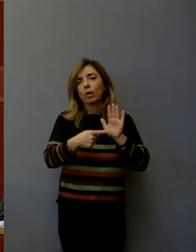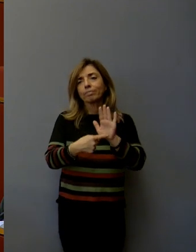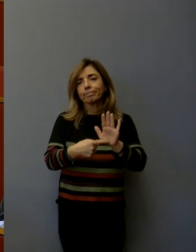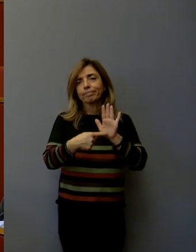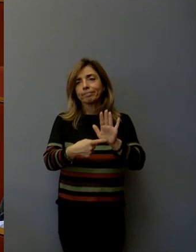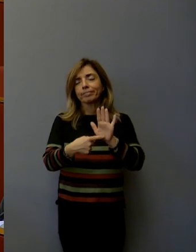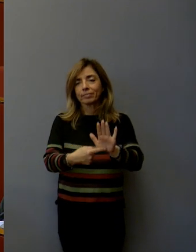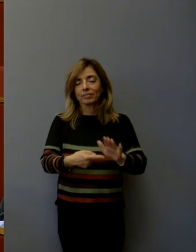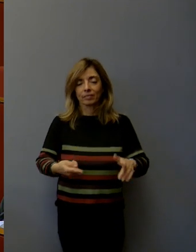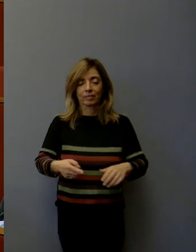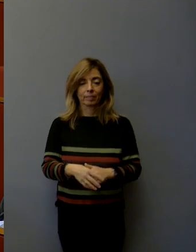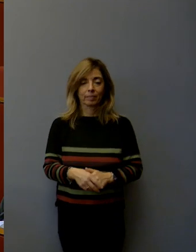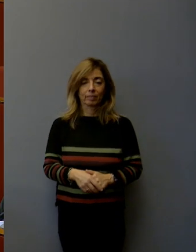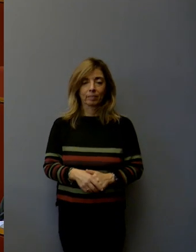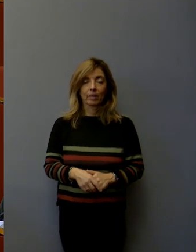Zero